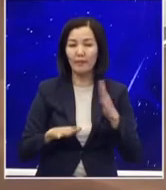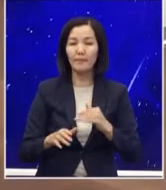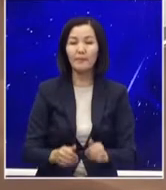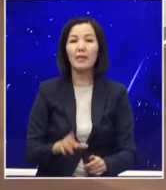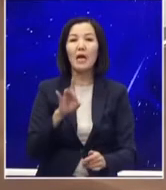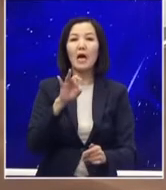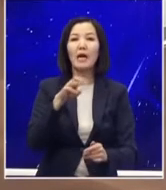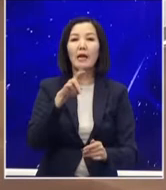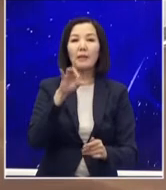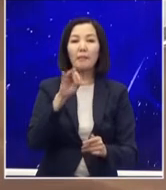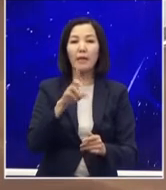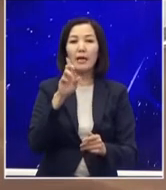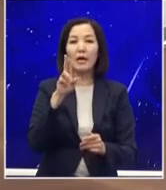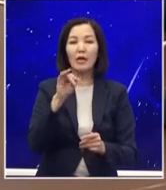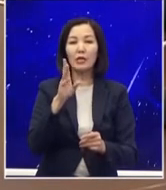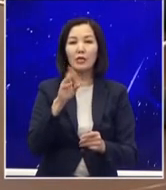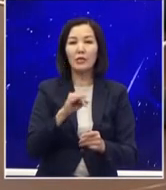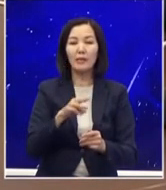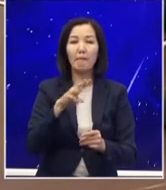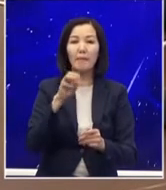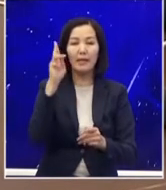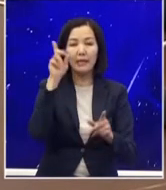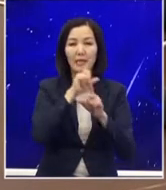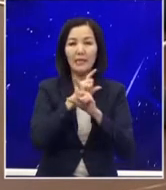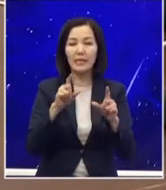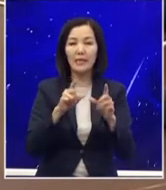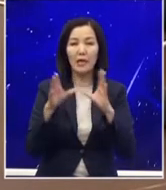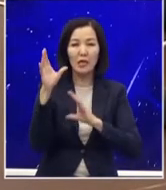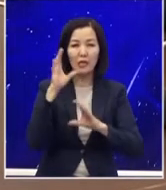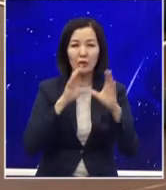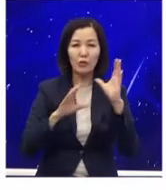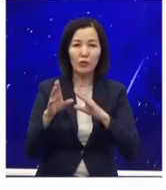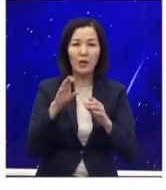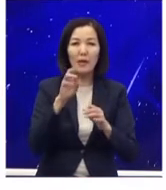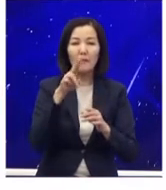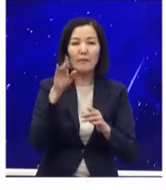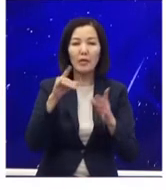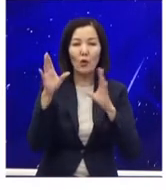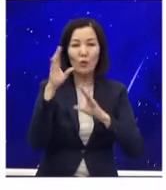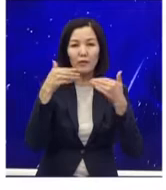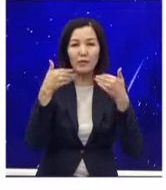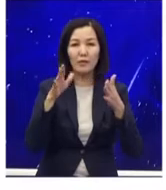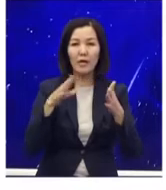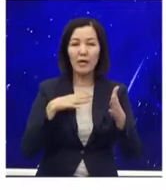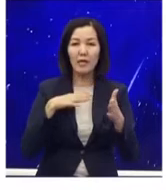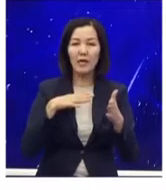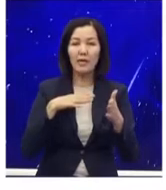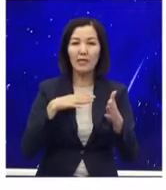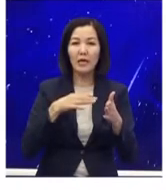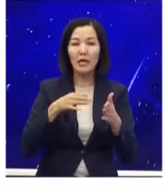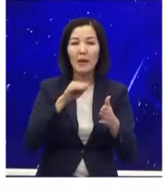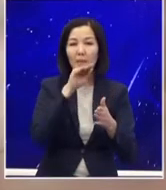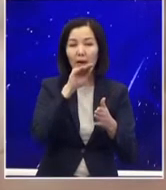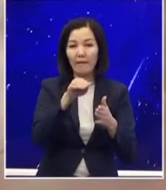Рәтбек Нысанбайұлы Мирараб медресесі, Бұхара педагогикалық институты, Ливия университетінде білім алған, лицензиат ғылыми